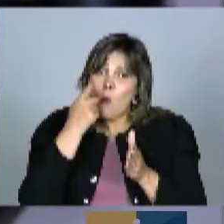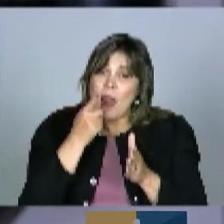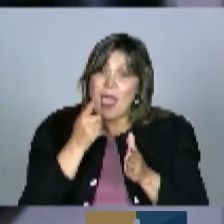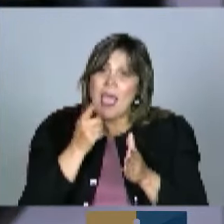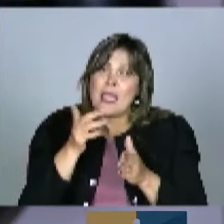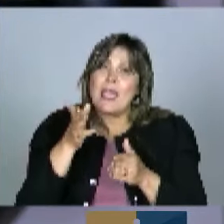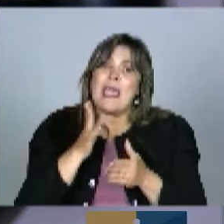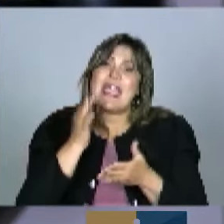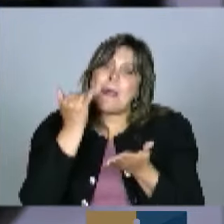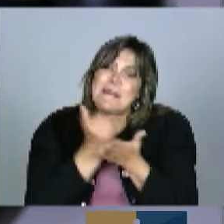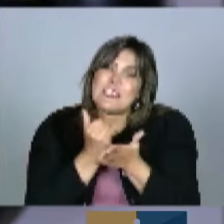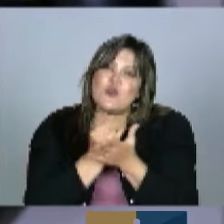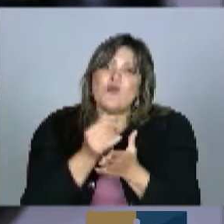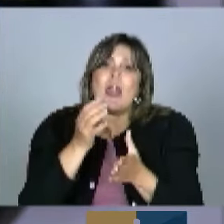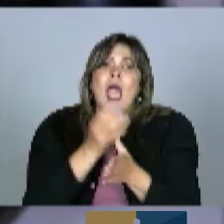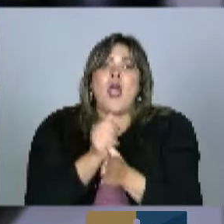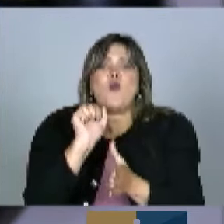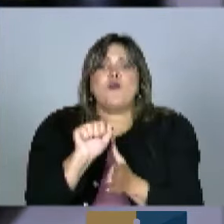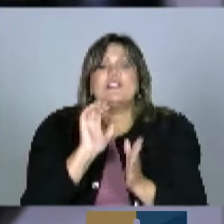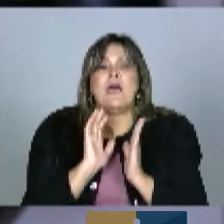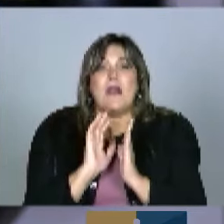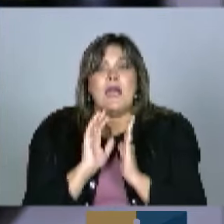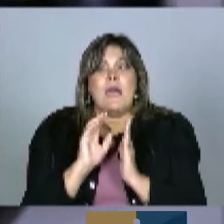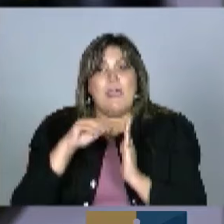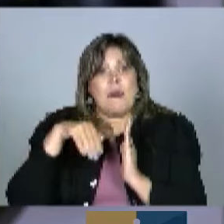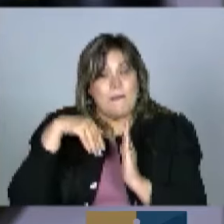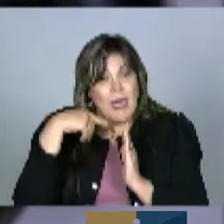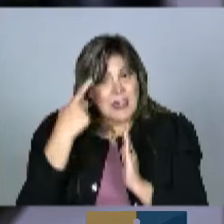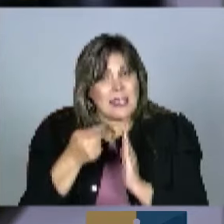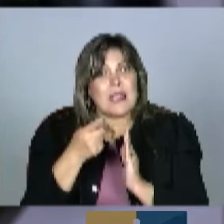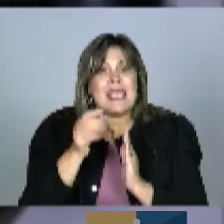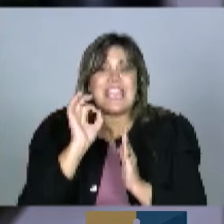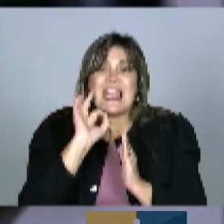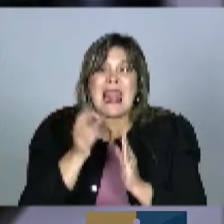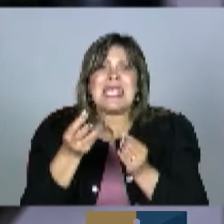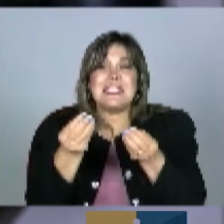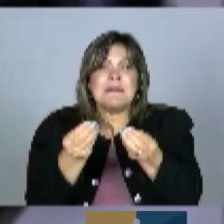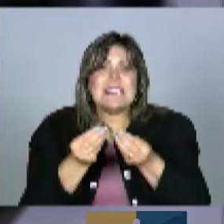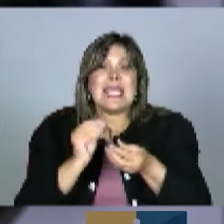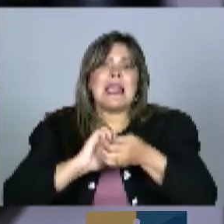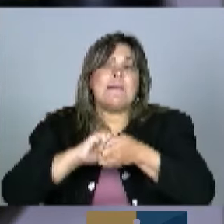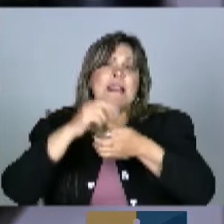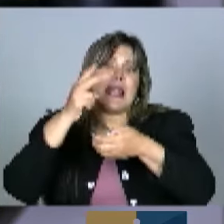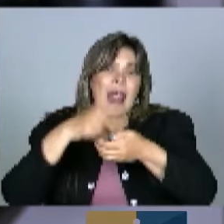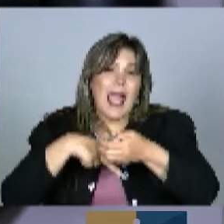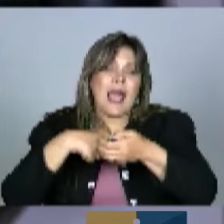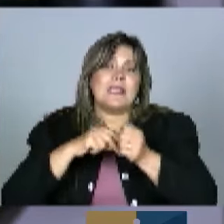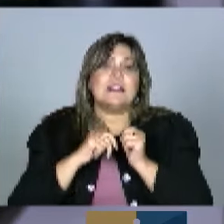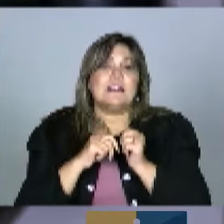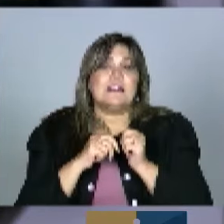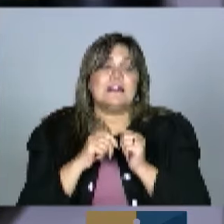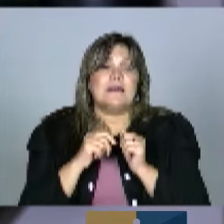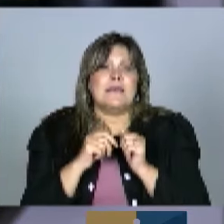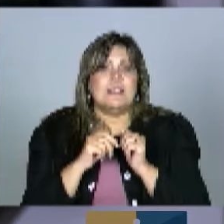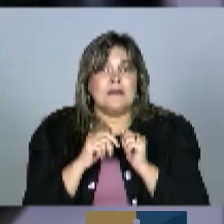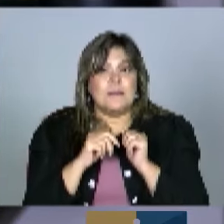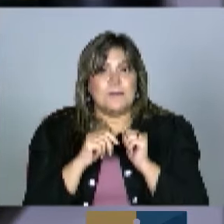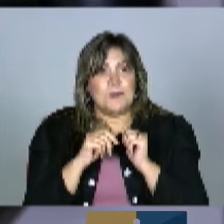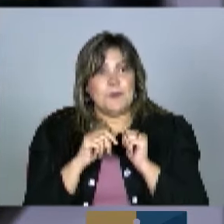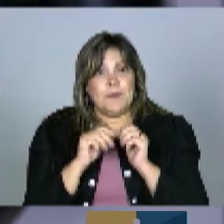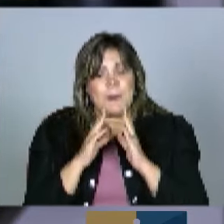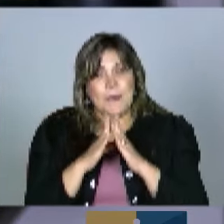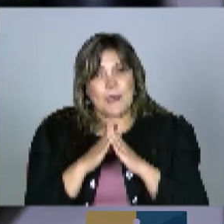اثنين ان هي ترفع دعوه بالزم نمى الى علمنا ان يوجد عمل تنازل من فلان لفلان